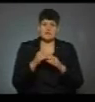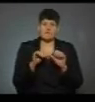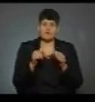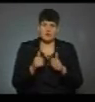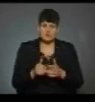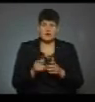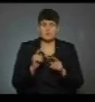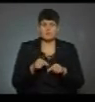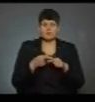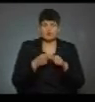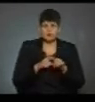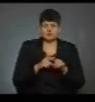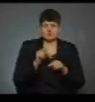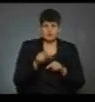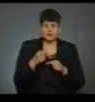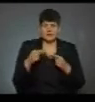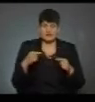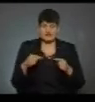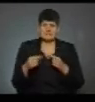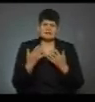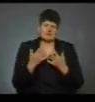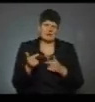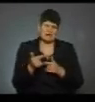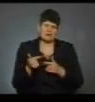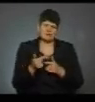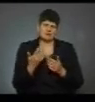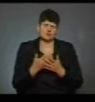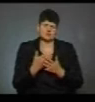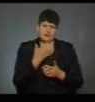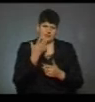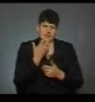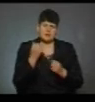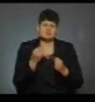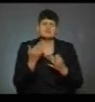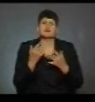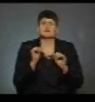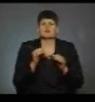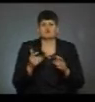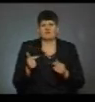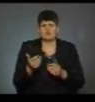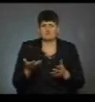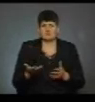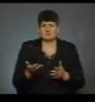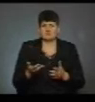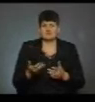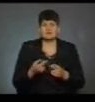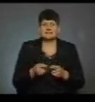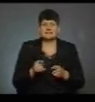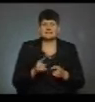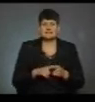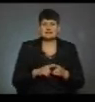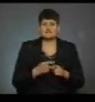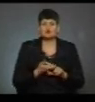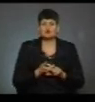потім множимо на ту саму різницю для середньої. На скільки гривень? От якщо зараз тепла зима, скільки це в гривнях може бути? Як сказати? Це